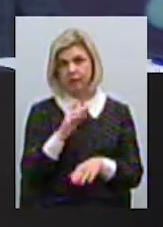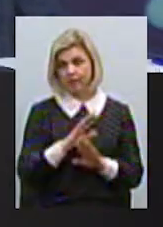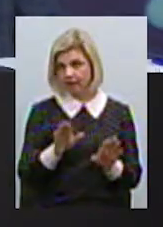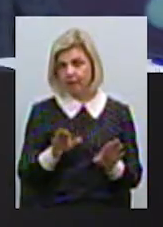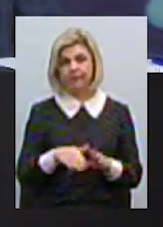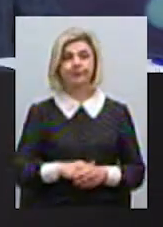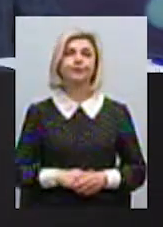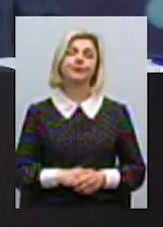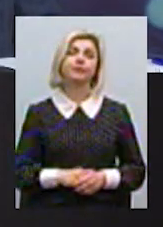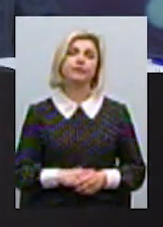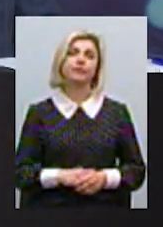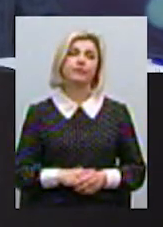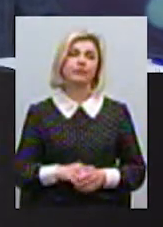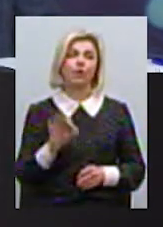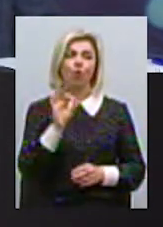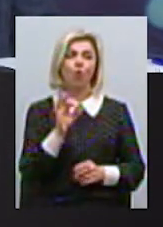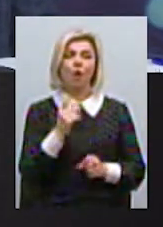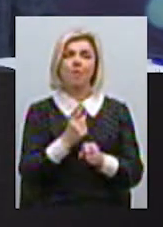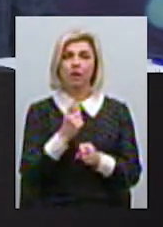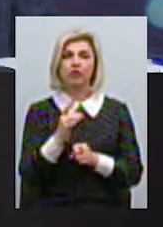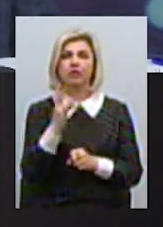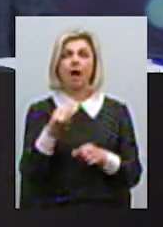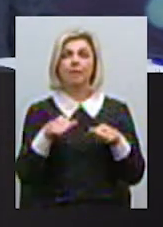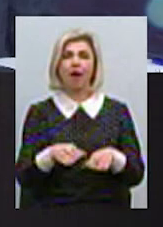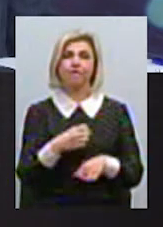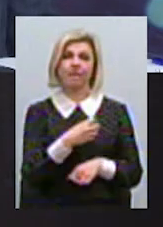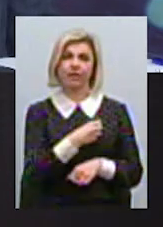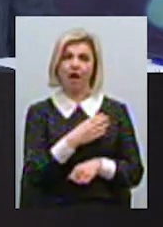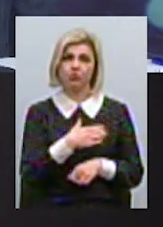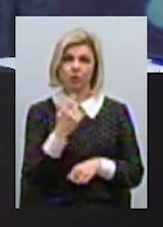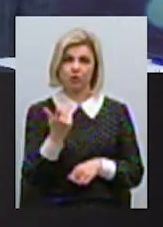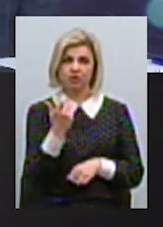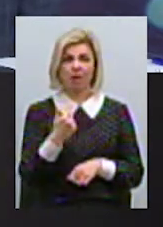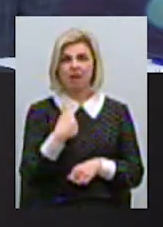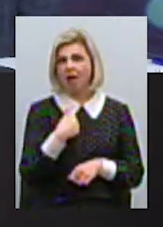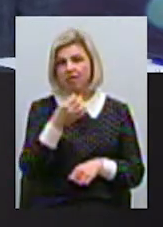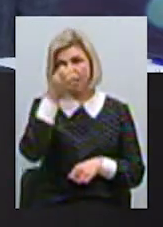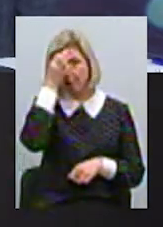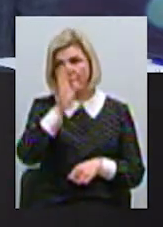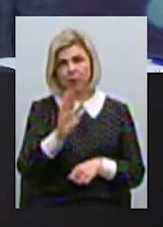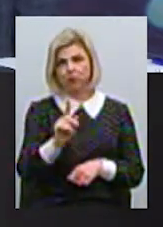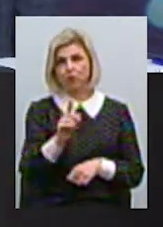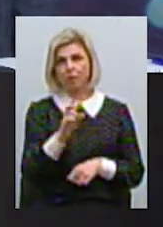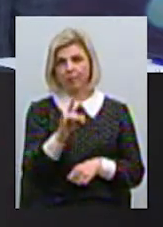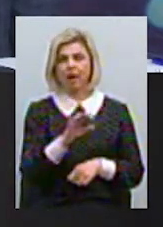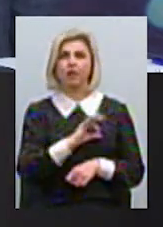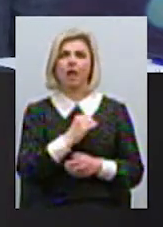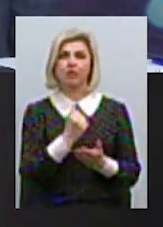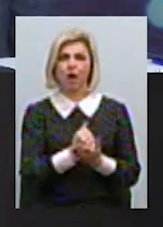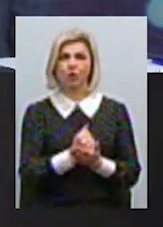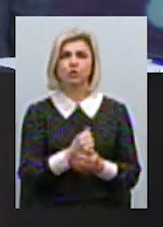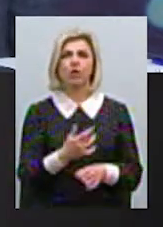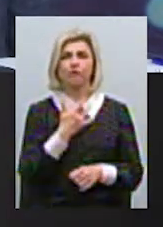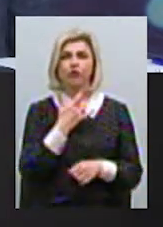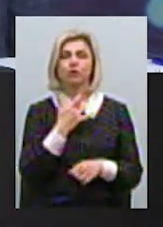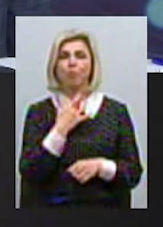мовчать. Ви знаєте, і мораторії також, і право власності. Ну, не пам'ятаю я, щоб нотарі виступали, що якщо буде знято